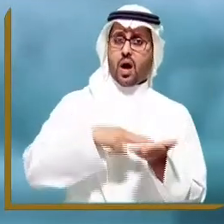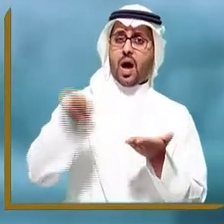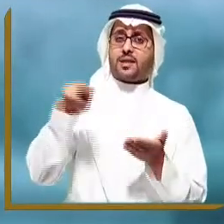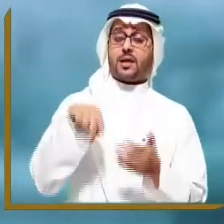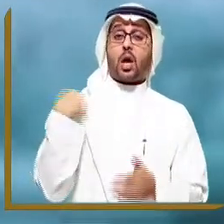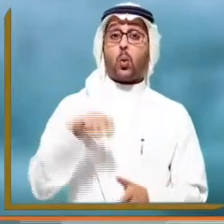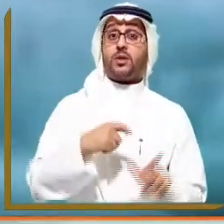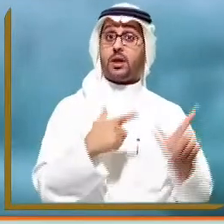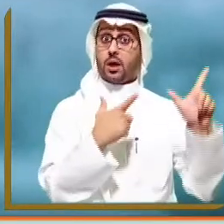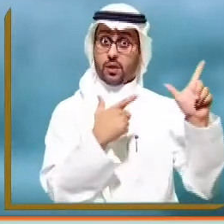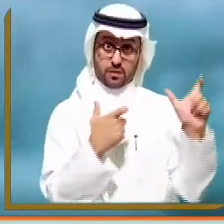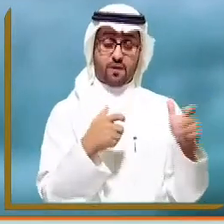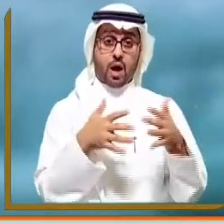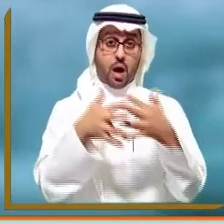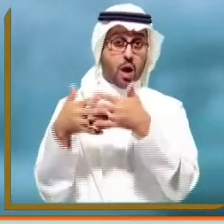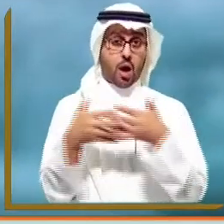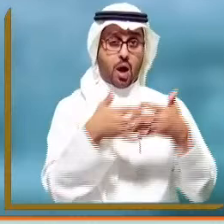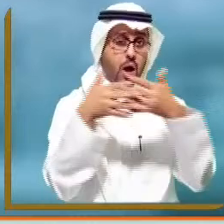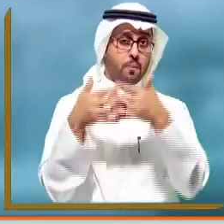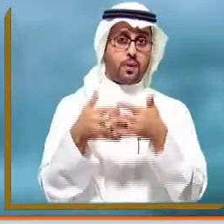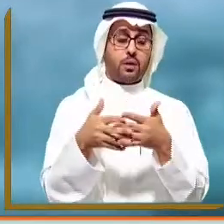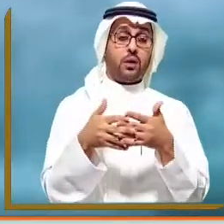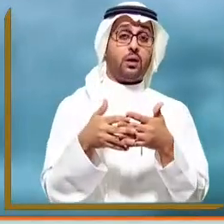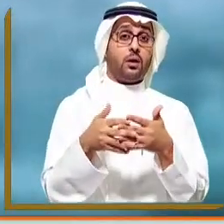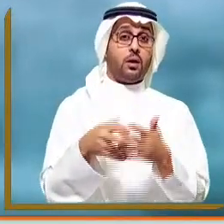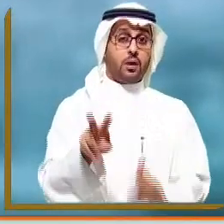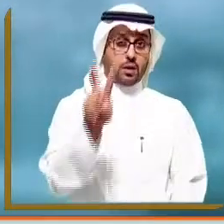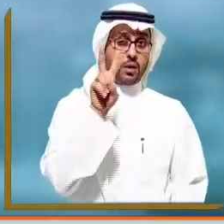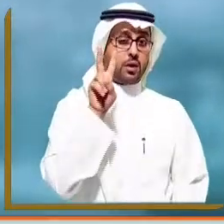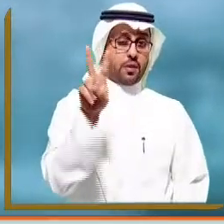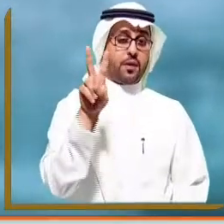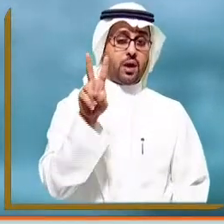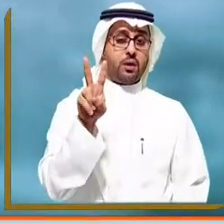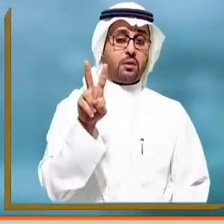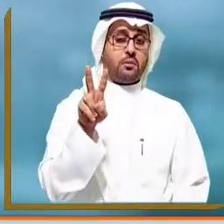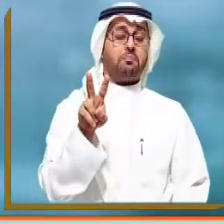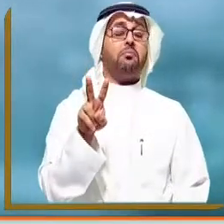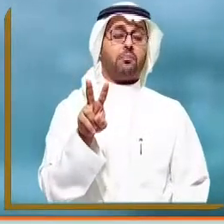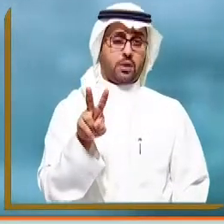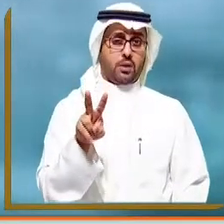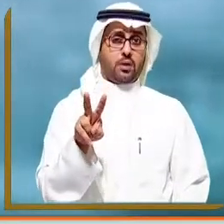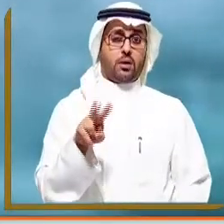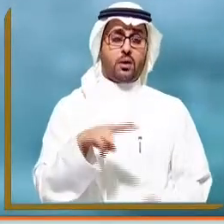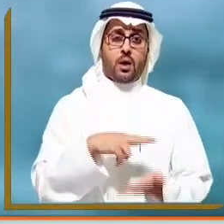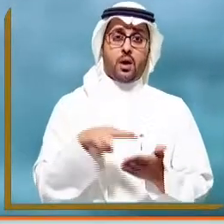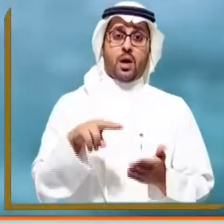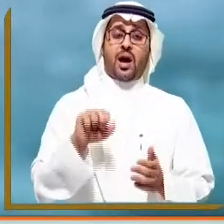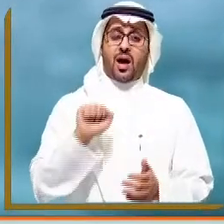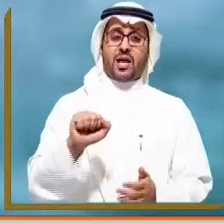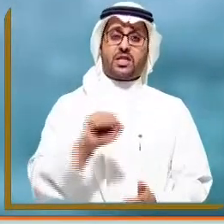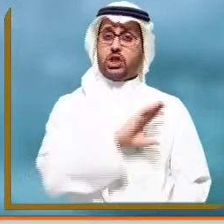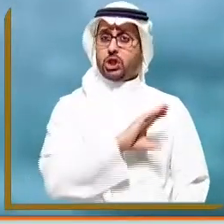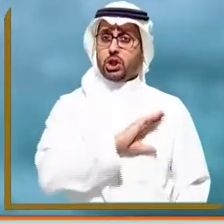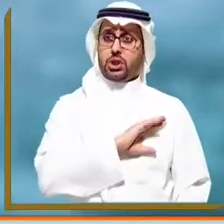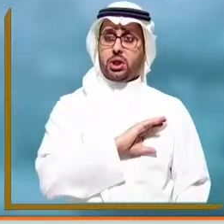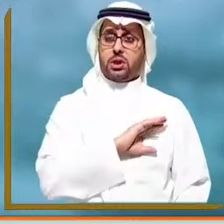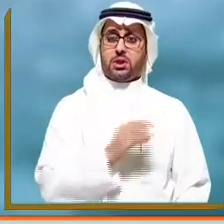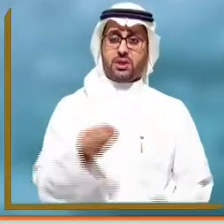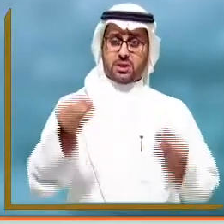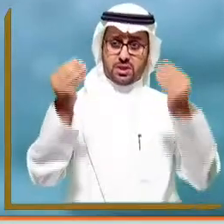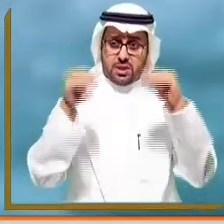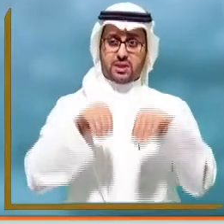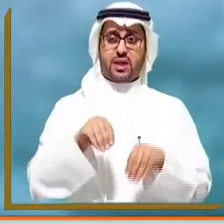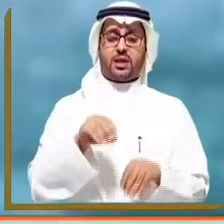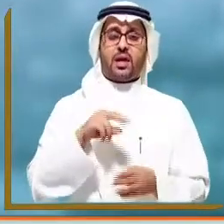أرسل وزير الدفاع الأمريكي لويد أوستن قاذفتين إضافيتين من طراز B-52، ومدد أيضاً مهمة